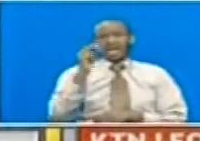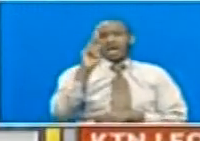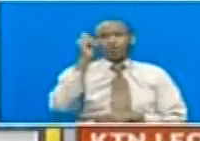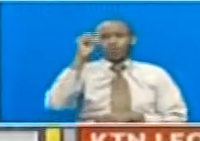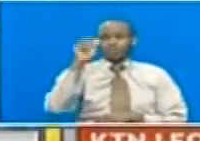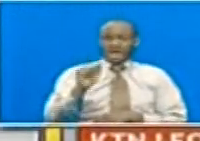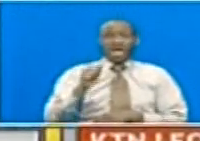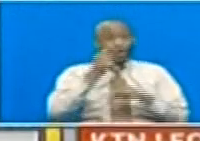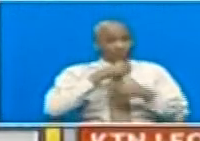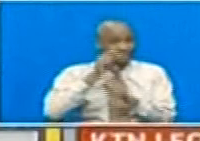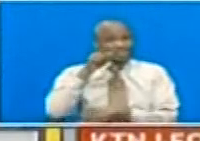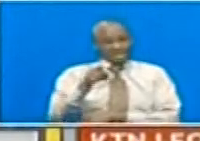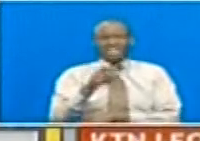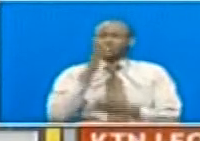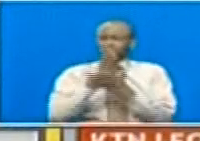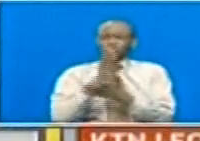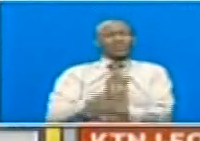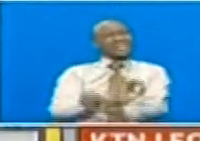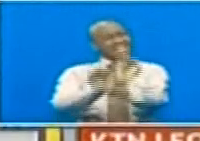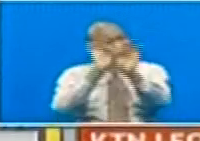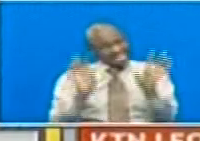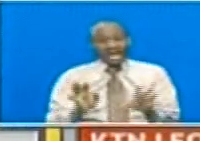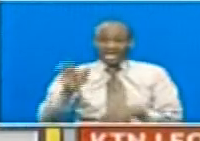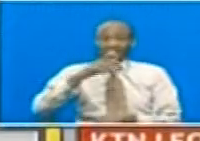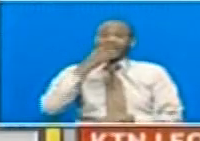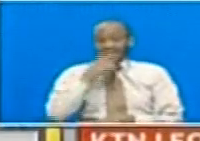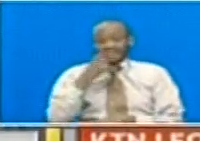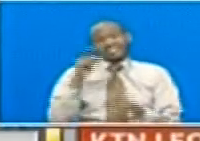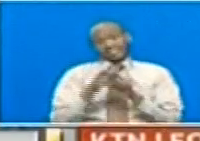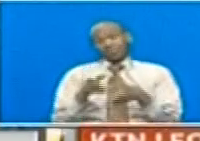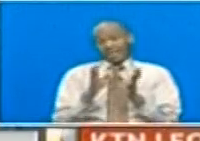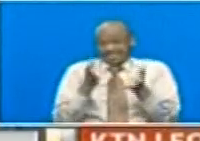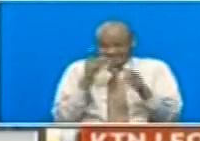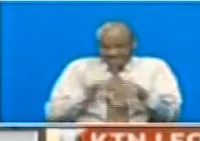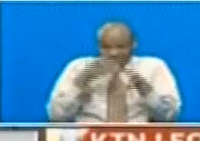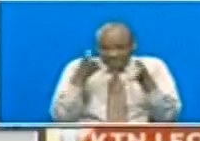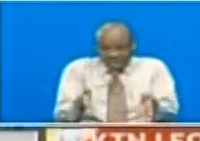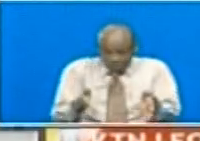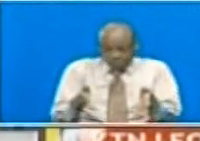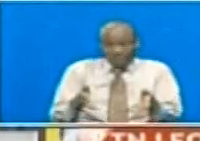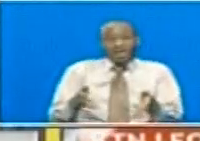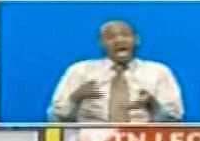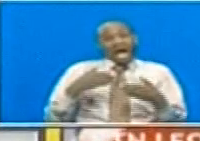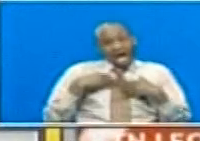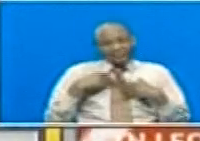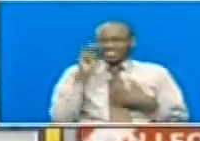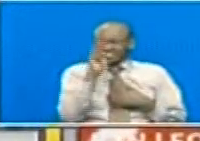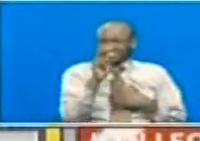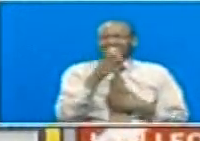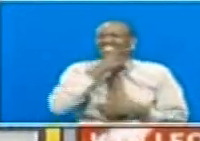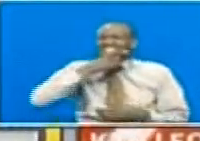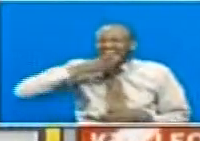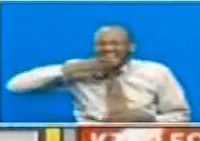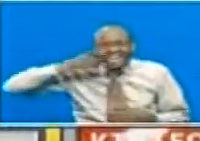Homabay ndio taswira kamili katika eneo la Nyanza kwa sasa, wakati ambapo taifa nzima linashuhudia kiangazi.